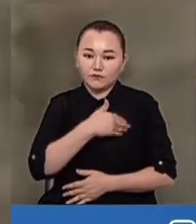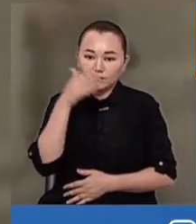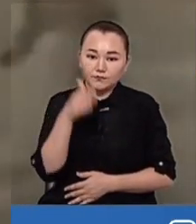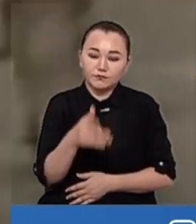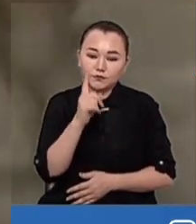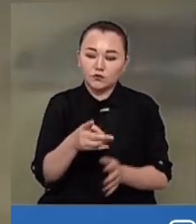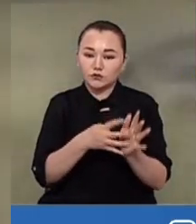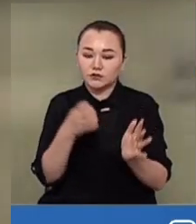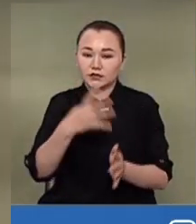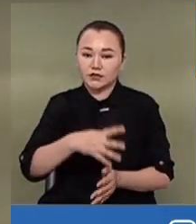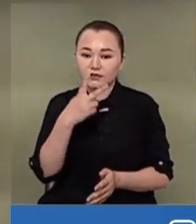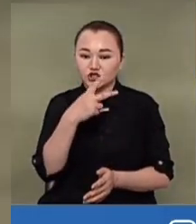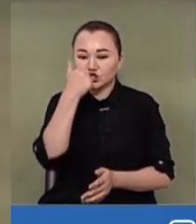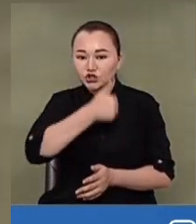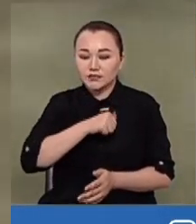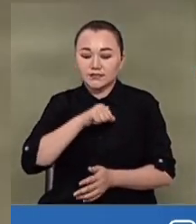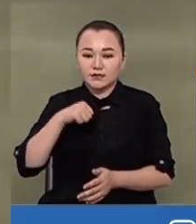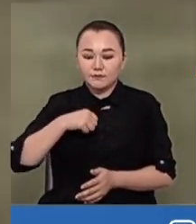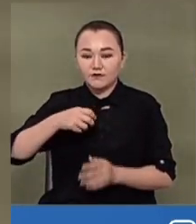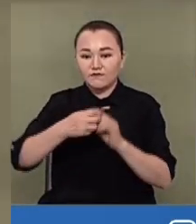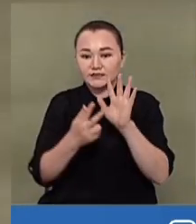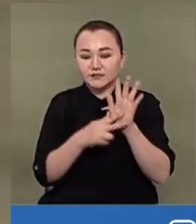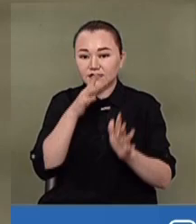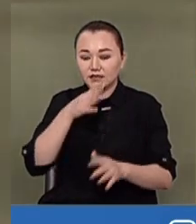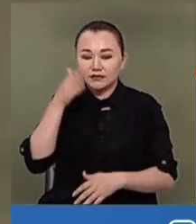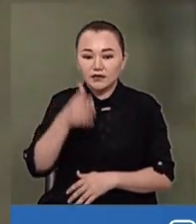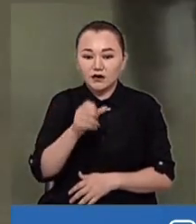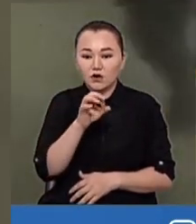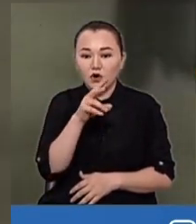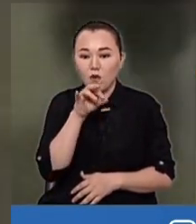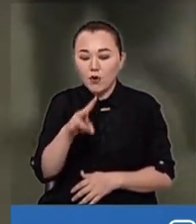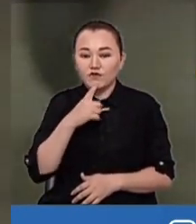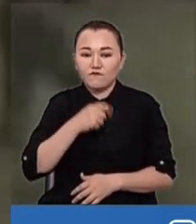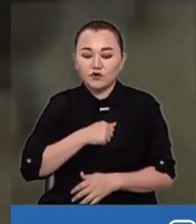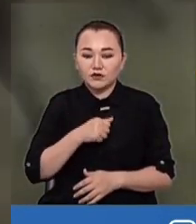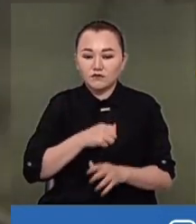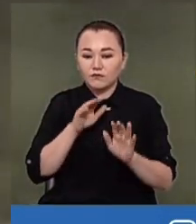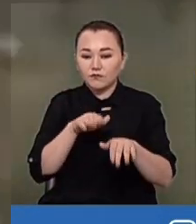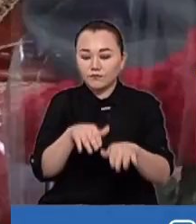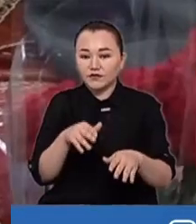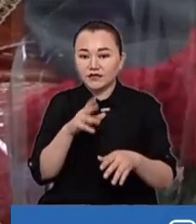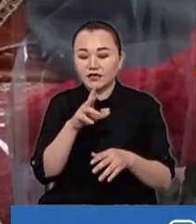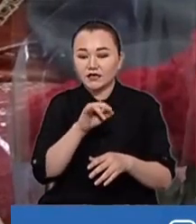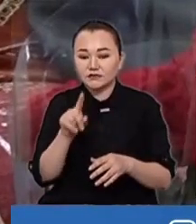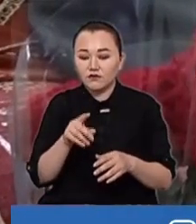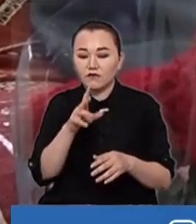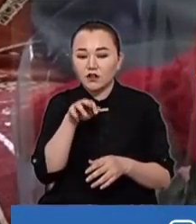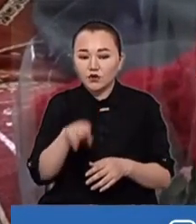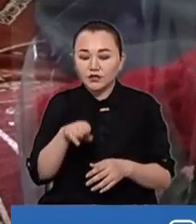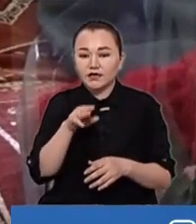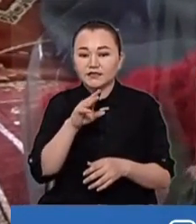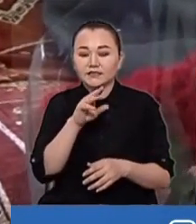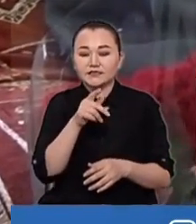жылы 18 жасында аттаныпты. Бозбала Амур әскери теңіз флотының зенит дивизиясында әскери борышын